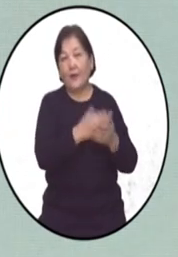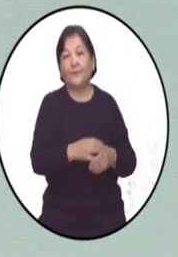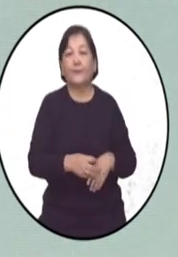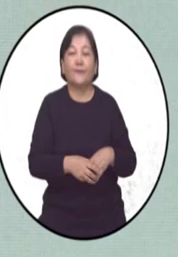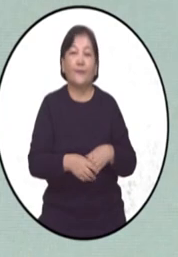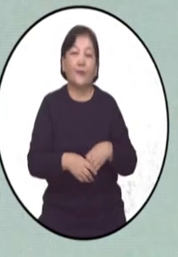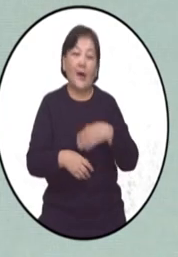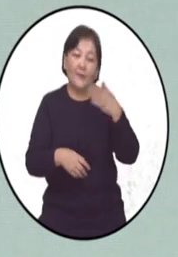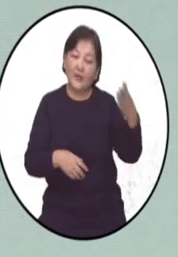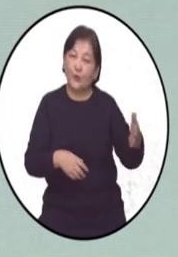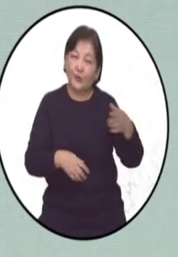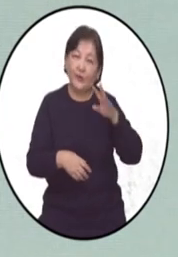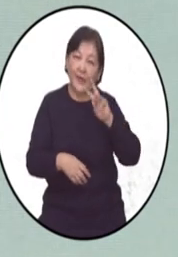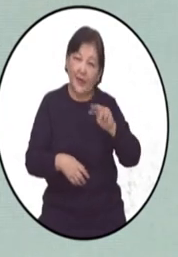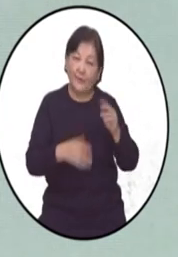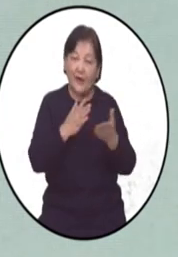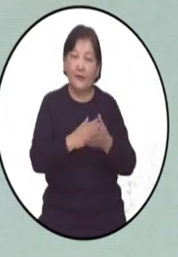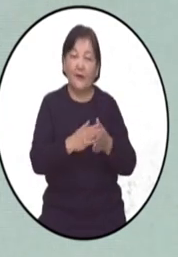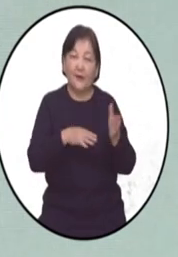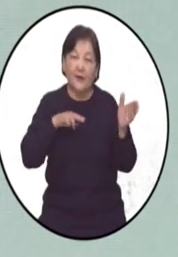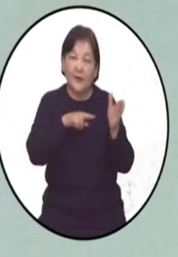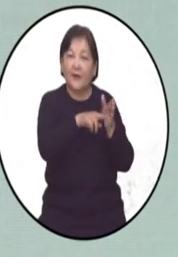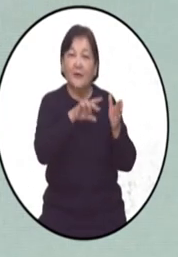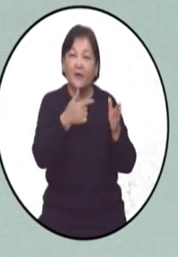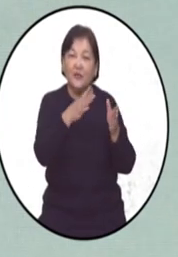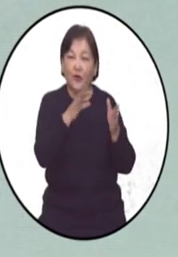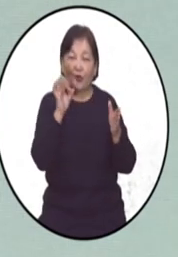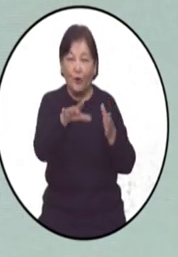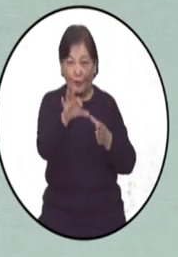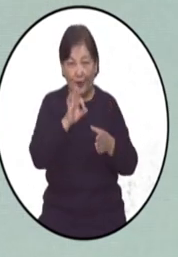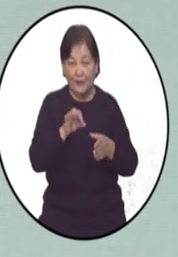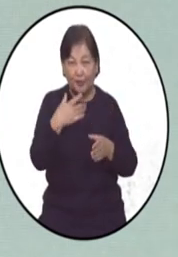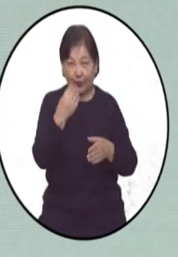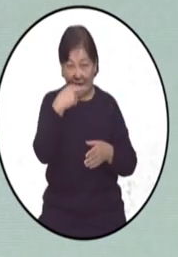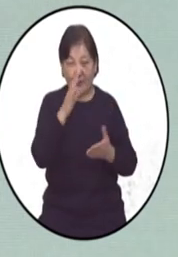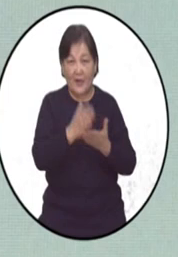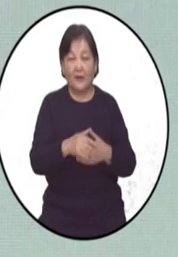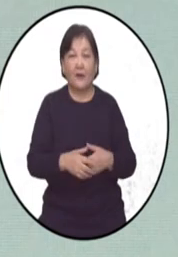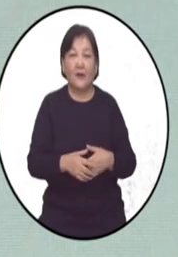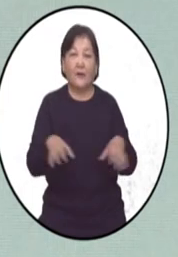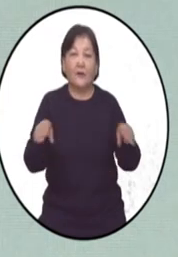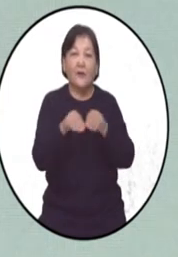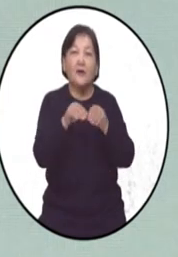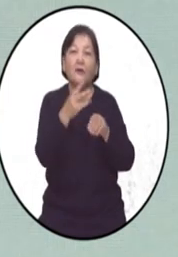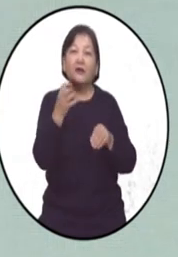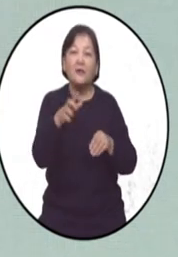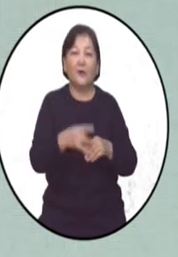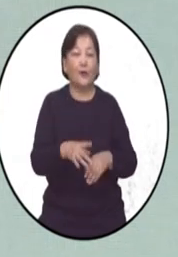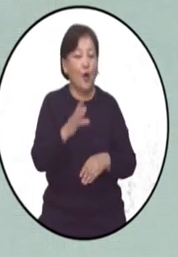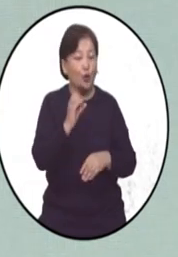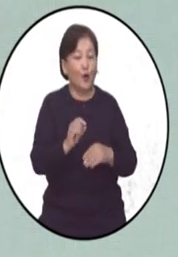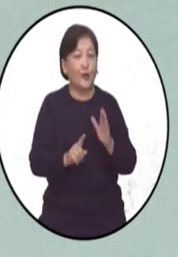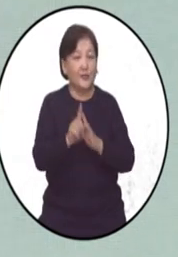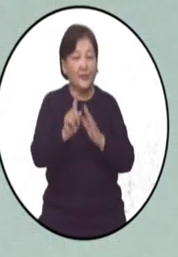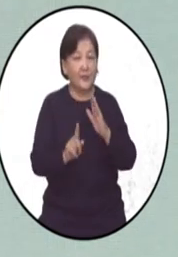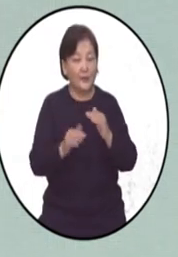байна. Хэд хүртэлх тоон дотроос тэгш тоонуудын нийлбэрийг олох вэ гэж. За нийлбэр бол 0-оос эхлэн за энэ дээр бол эс тэнцүү 0